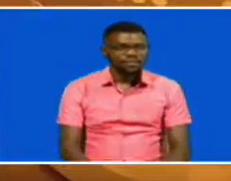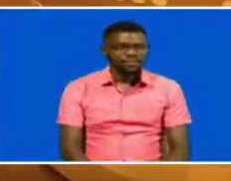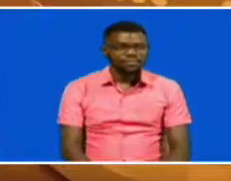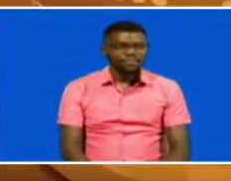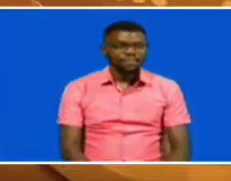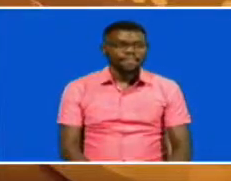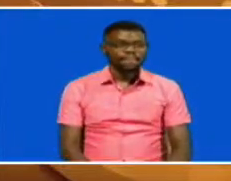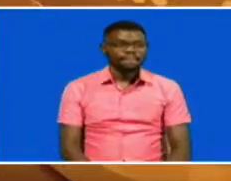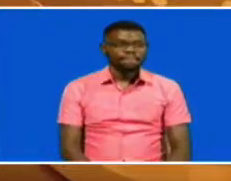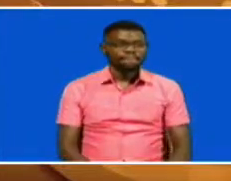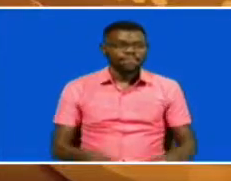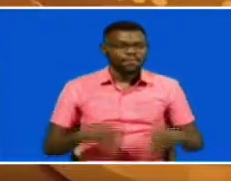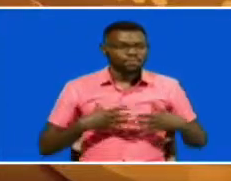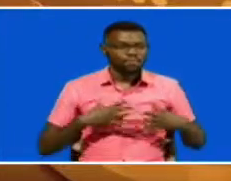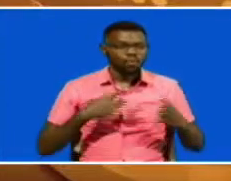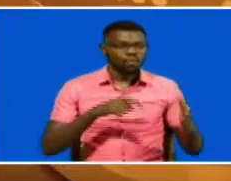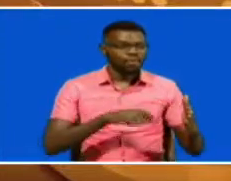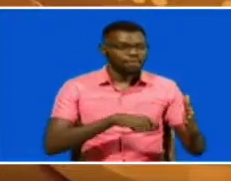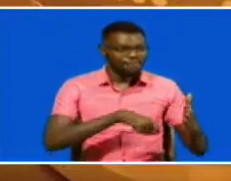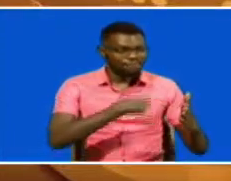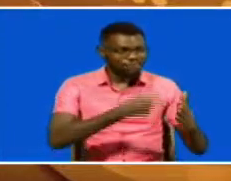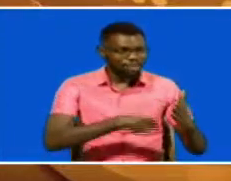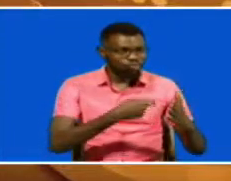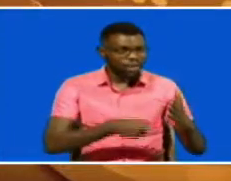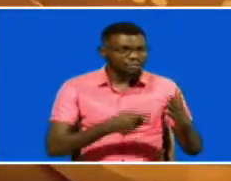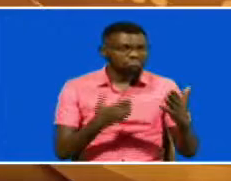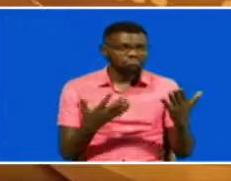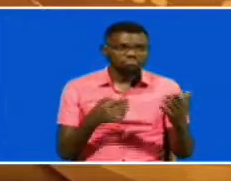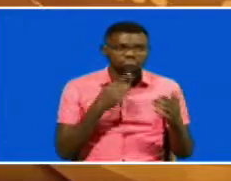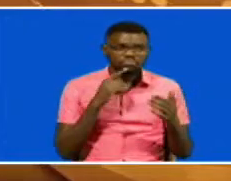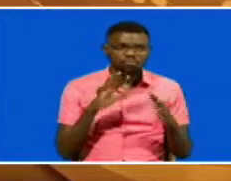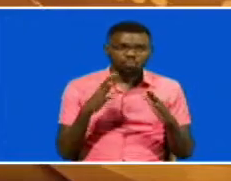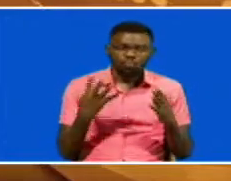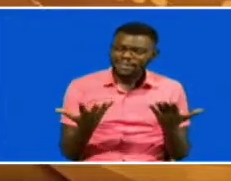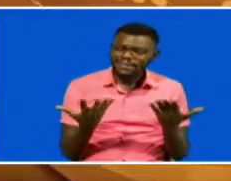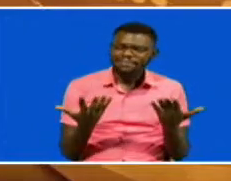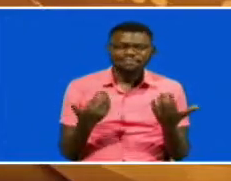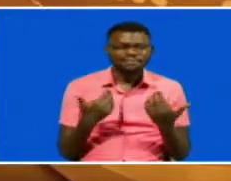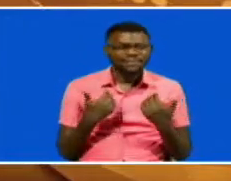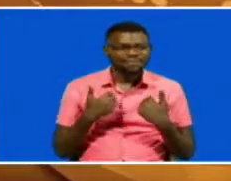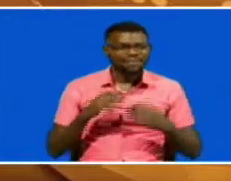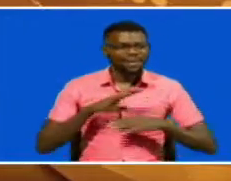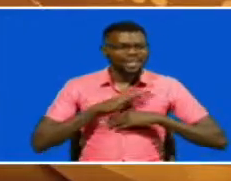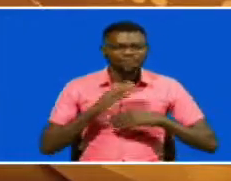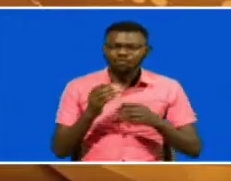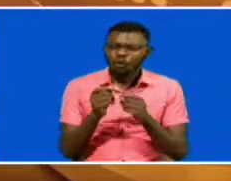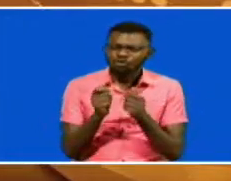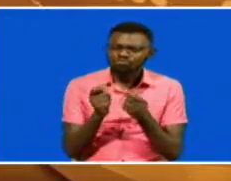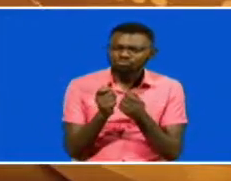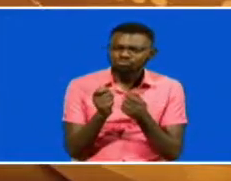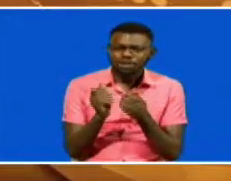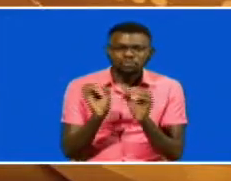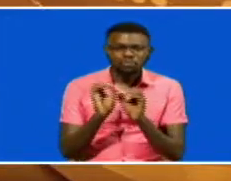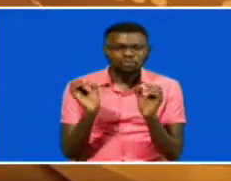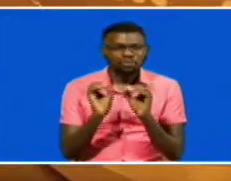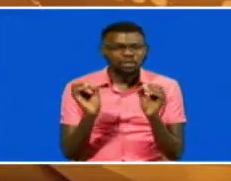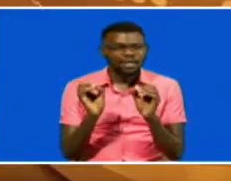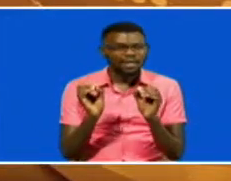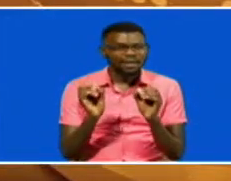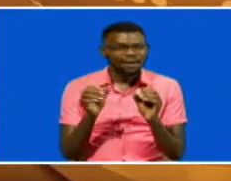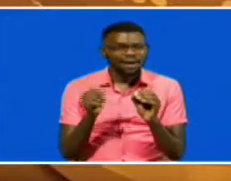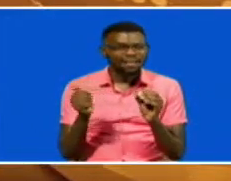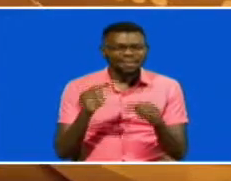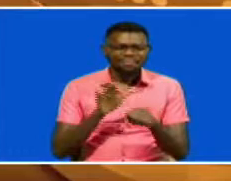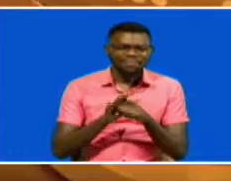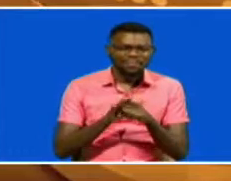Wamiliki viwanda wanahofu kuwa kuna upungufu wa korosho katika eneo la pwani. Wengi wakulima wamekuwa wakikata mikorosho au